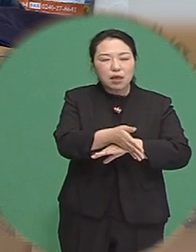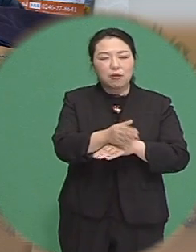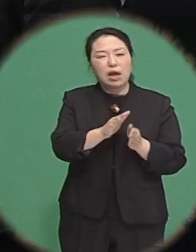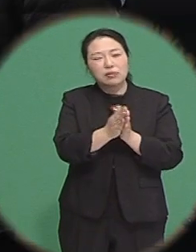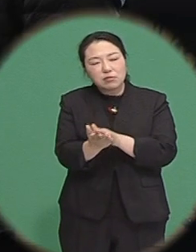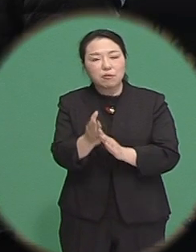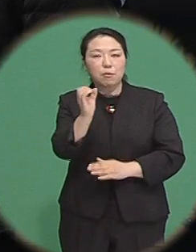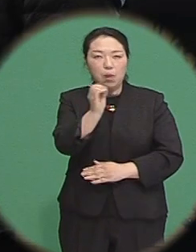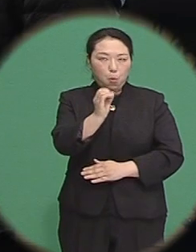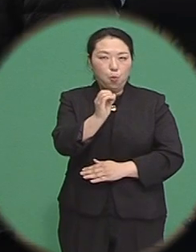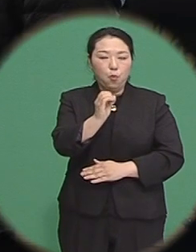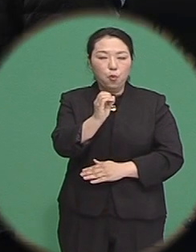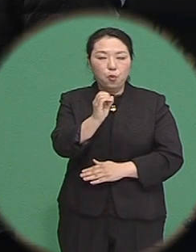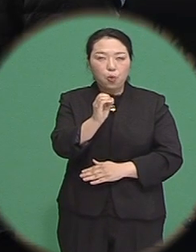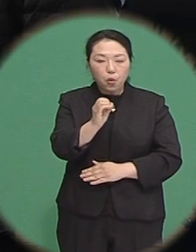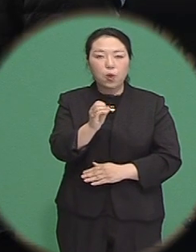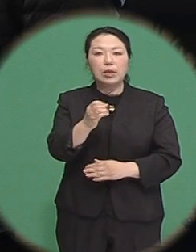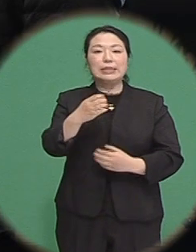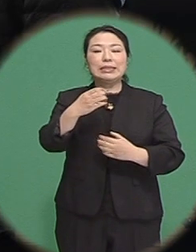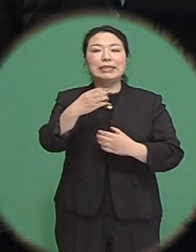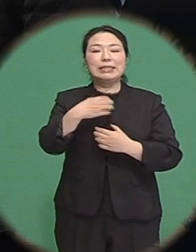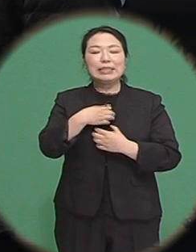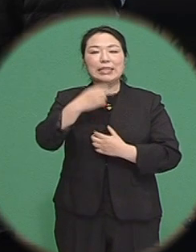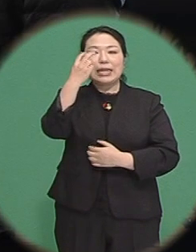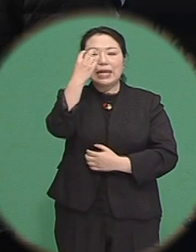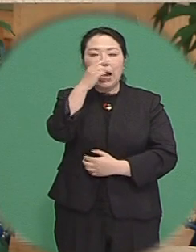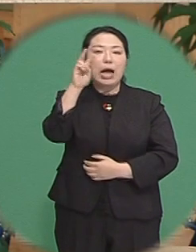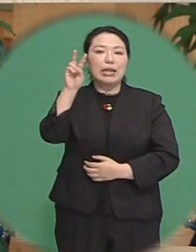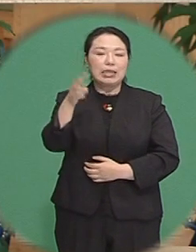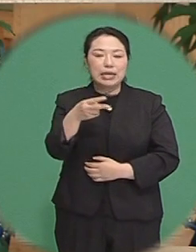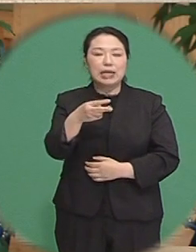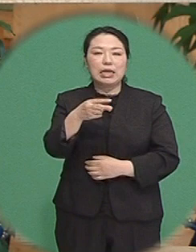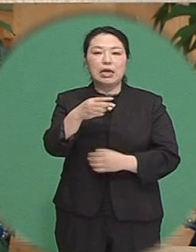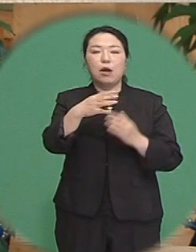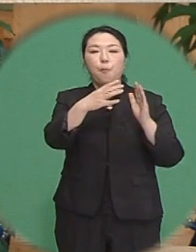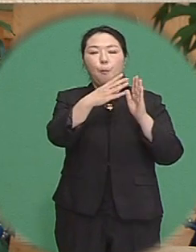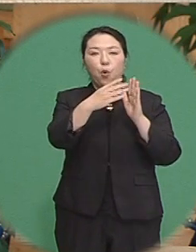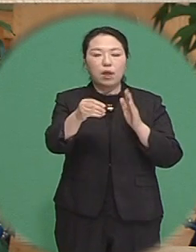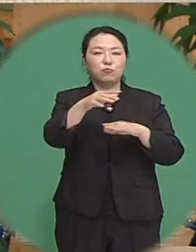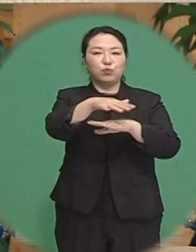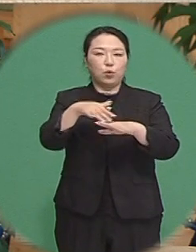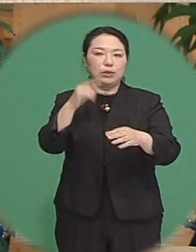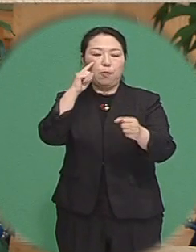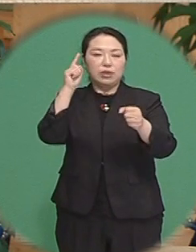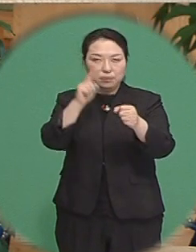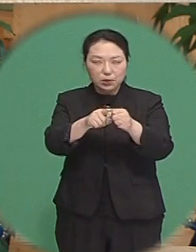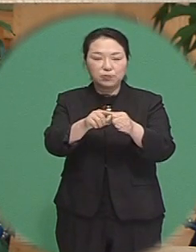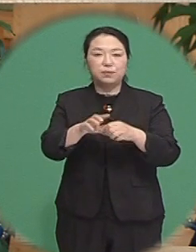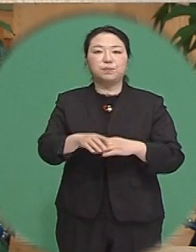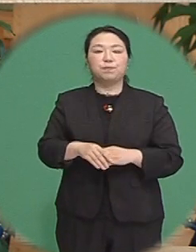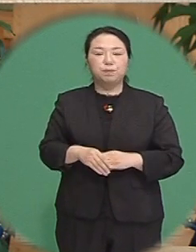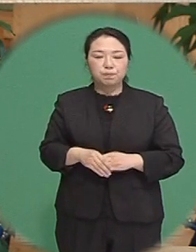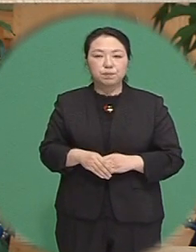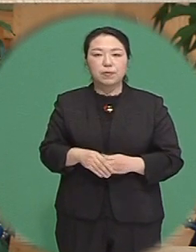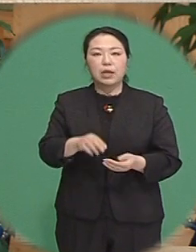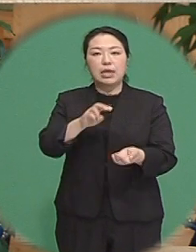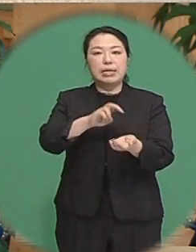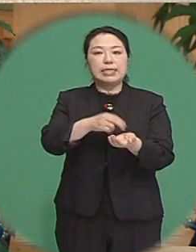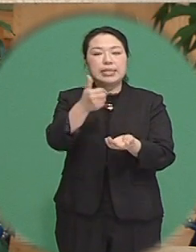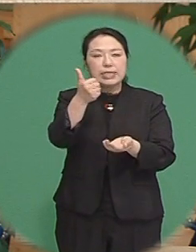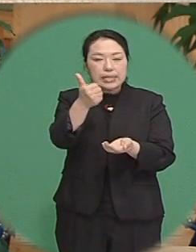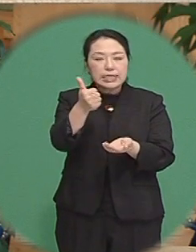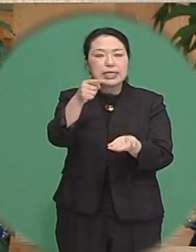の危機管理モデル都市を目指していきますさらに医師不足への対応も待ったなしです